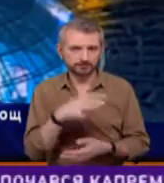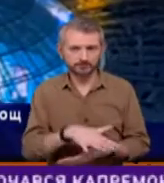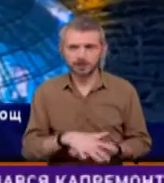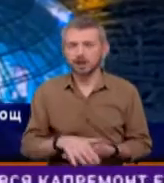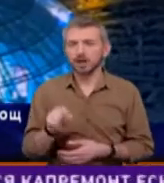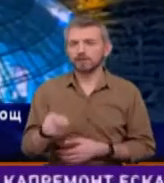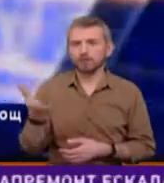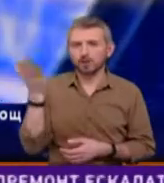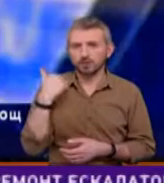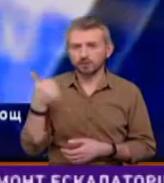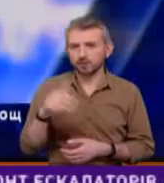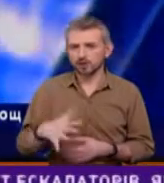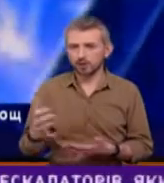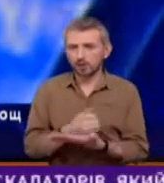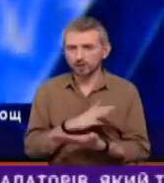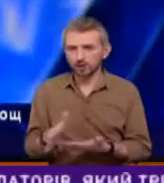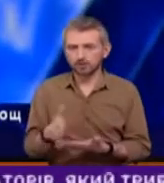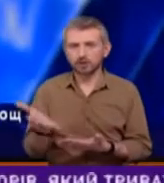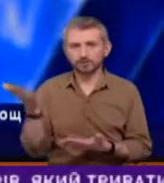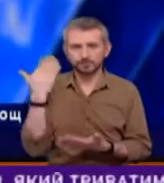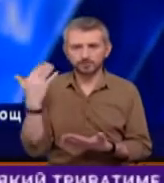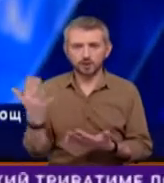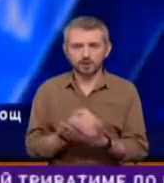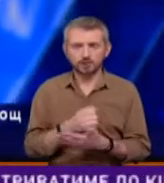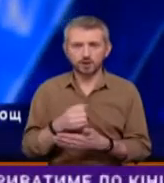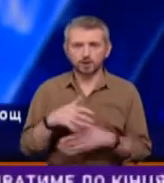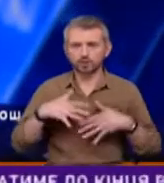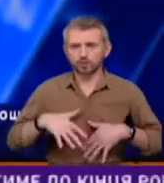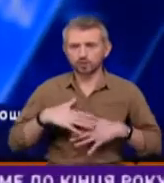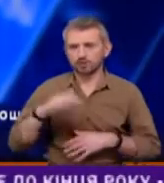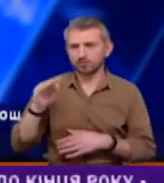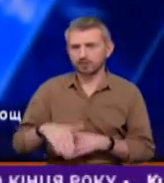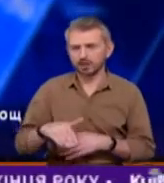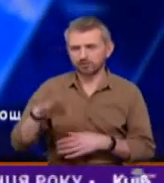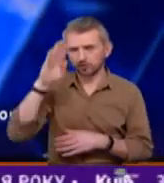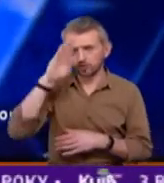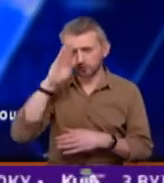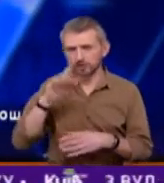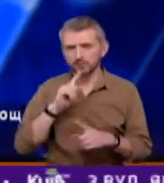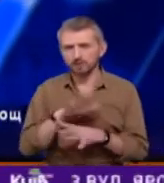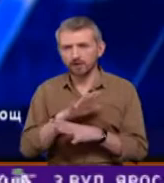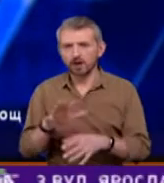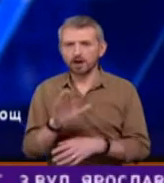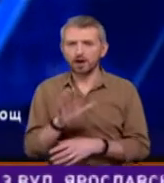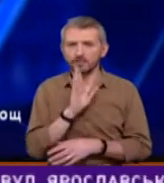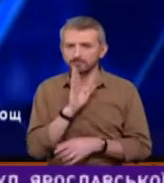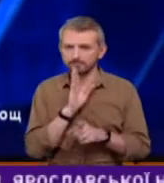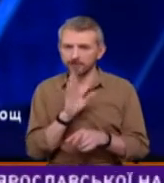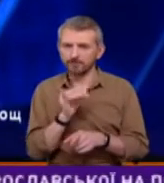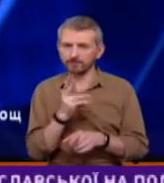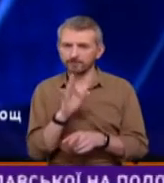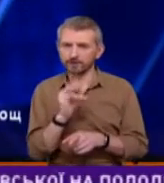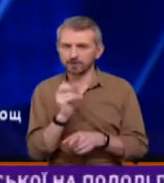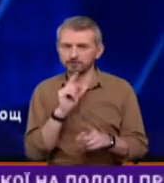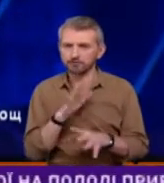вона тоді першість не отримала, першість тоді отримала Грузія, маленький хлопчик, який співав дитячу пісню, а Вікторія трошки вже співала більш дорослішу